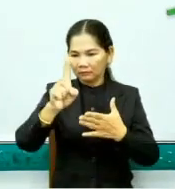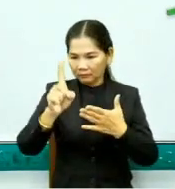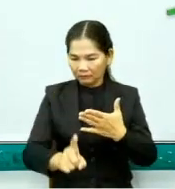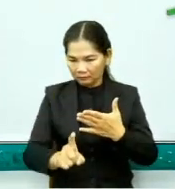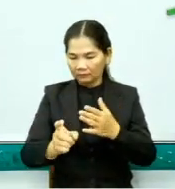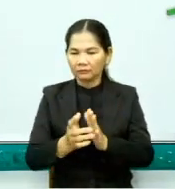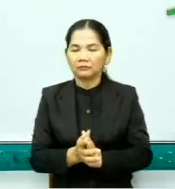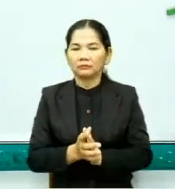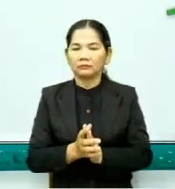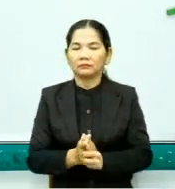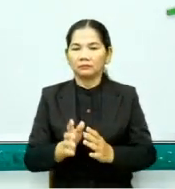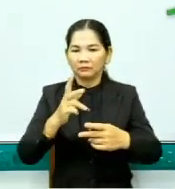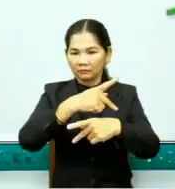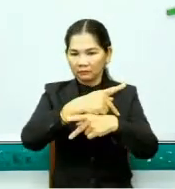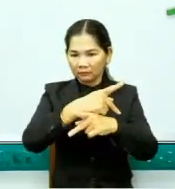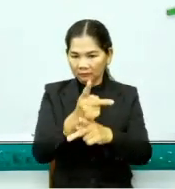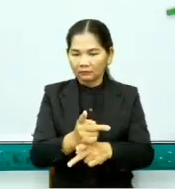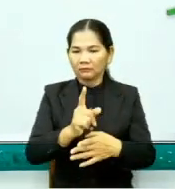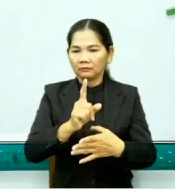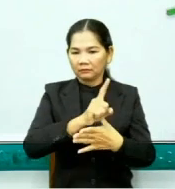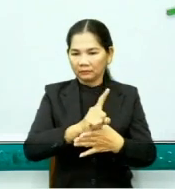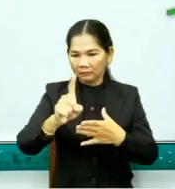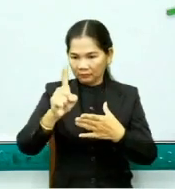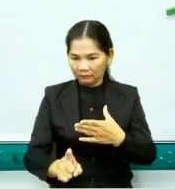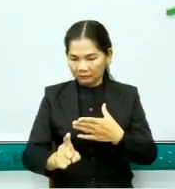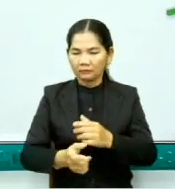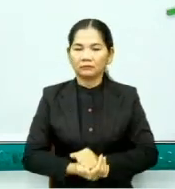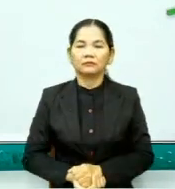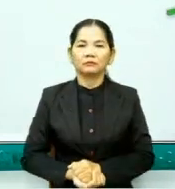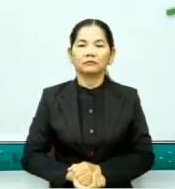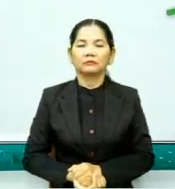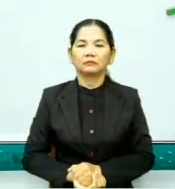พอลัดตะพาล